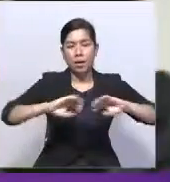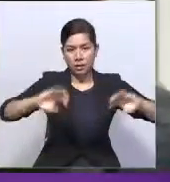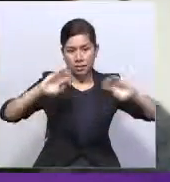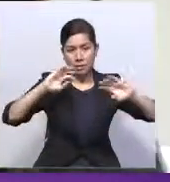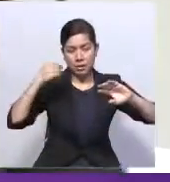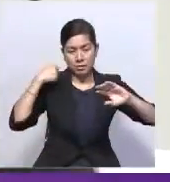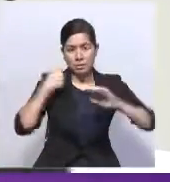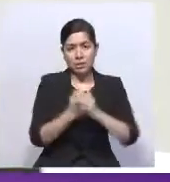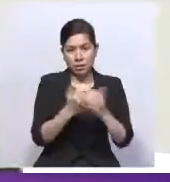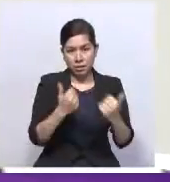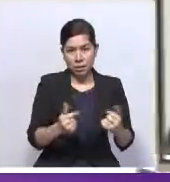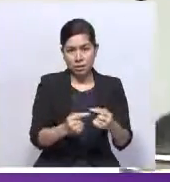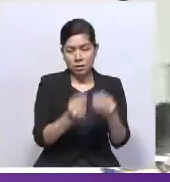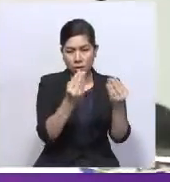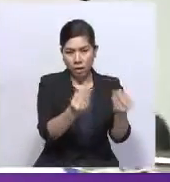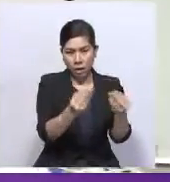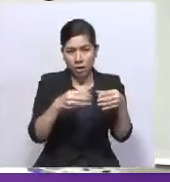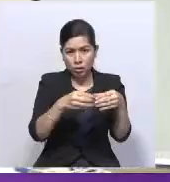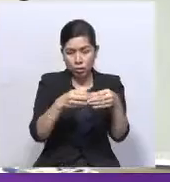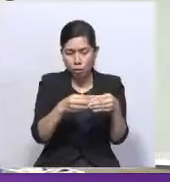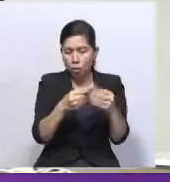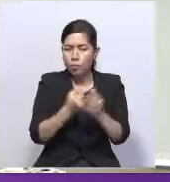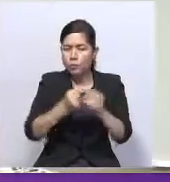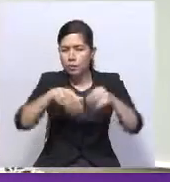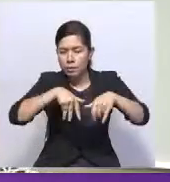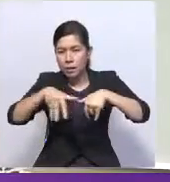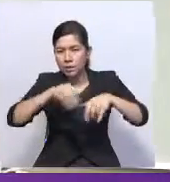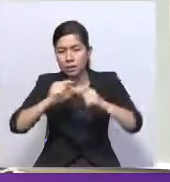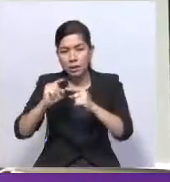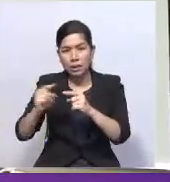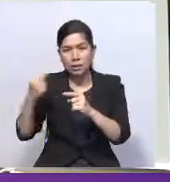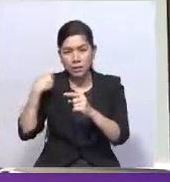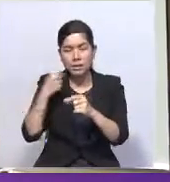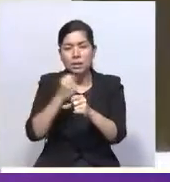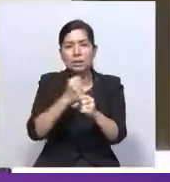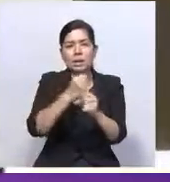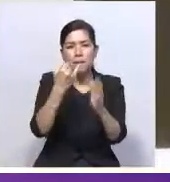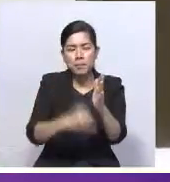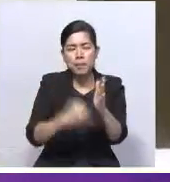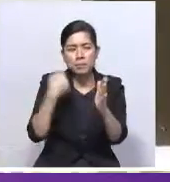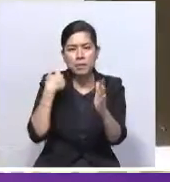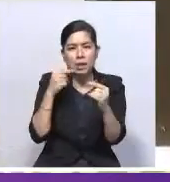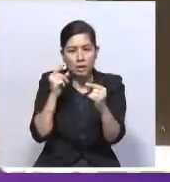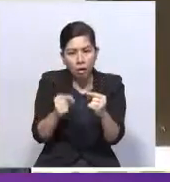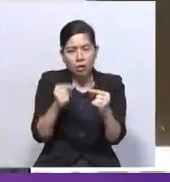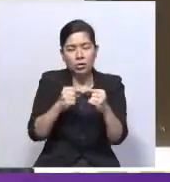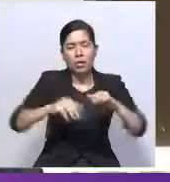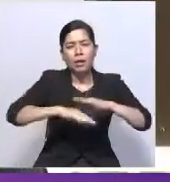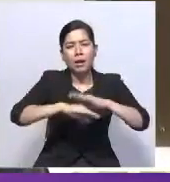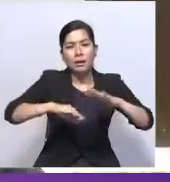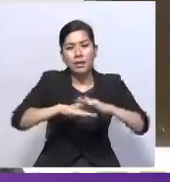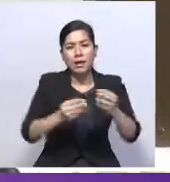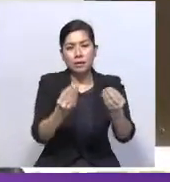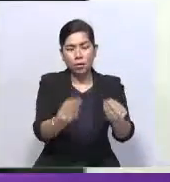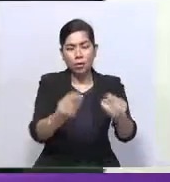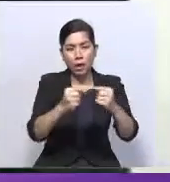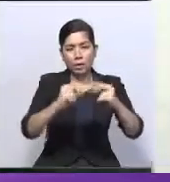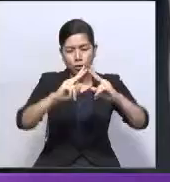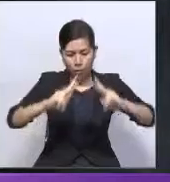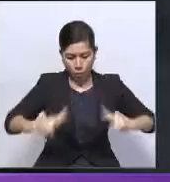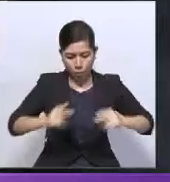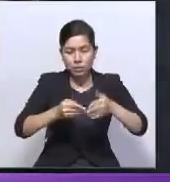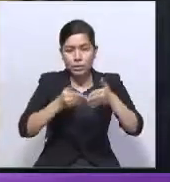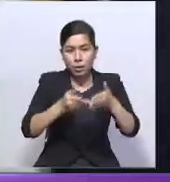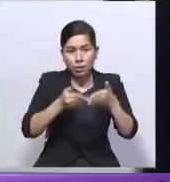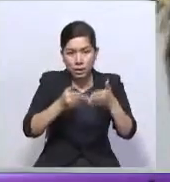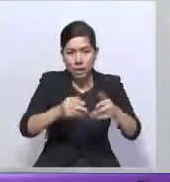ได้ปลดล็อกให้ผู้ที่สร้างสิ่งลุกล้ำแม่น้ำหรือลำน้ำโดยไม่ได้รับอนุญาตให้รีบนำส่งเอกสารต่อกรมเจ้าท่าพิจารณ